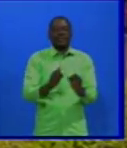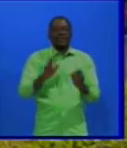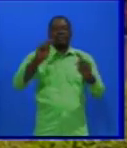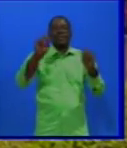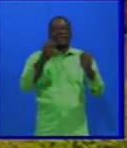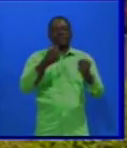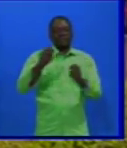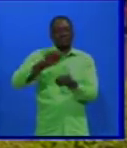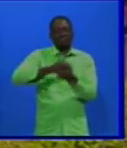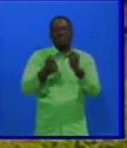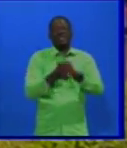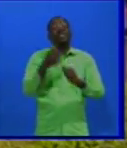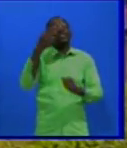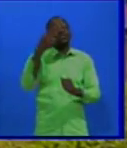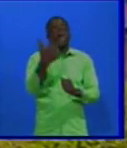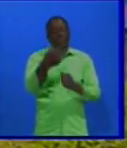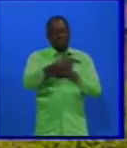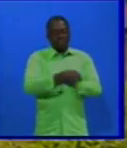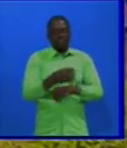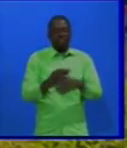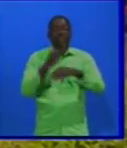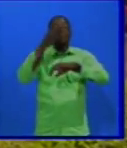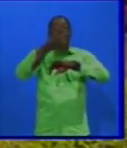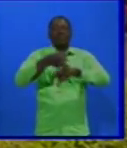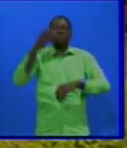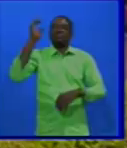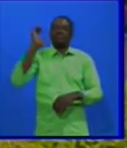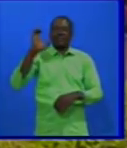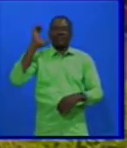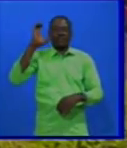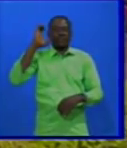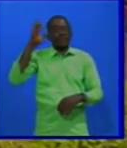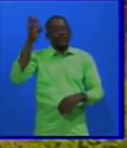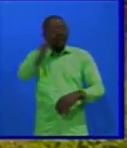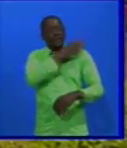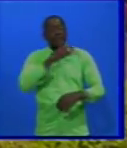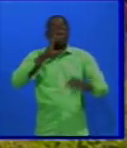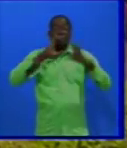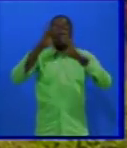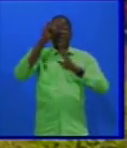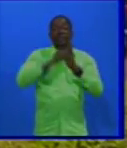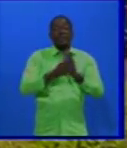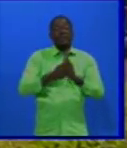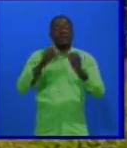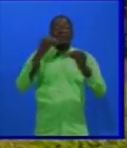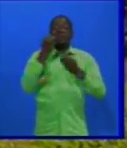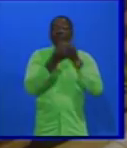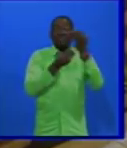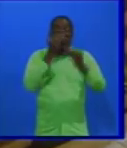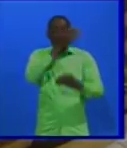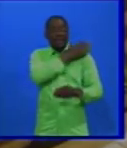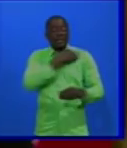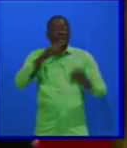d'échanger pendant 3 jours à travers les conférences, les symposia, les communications orales et affichées, mais également des ateliers.